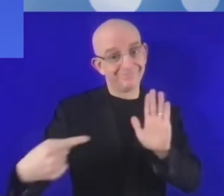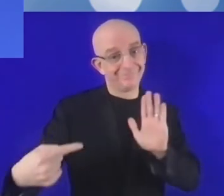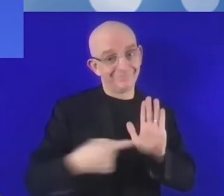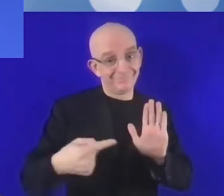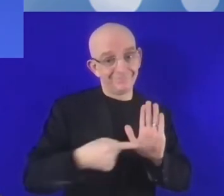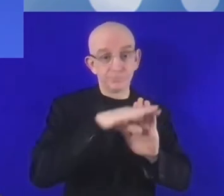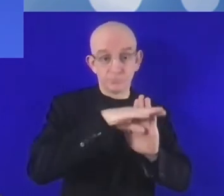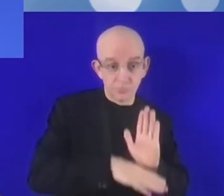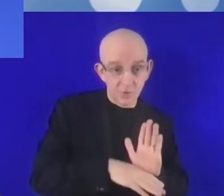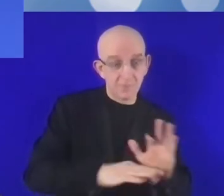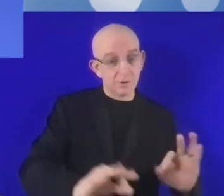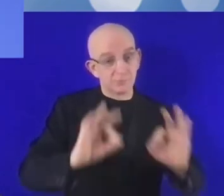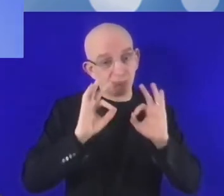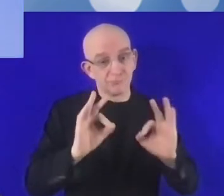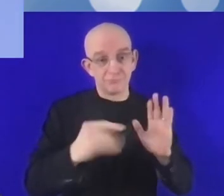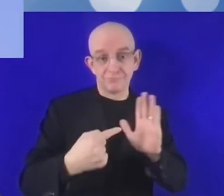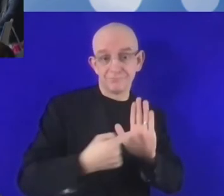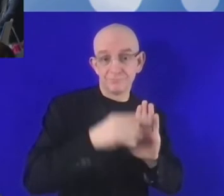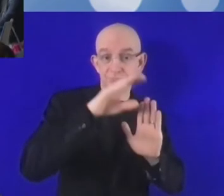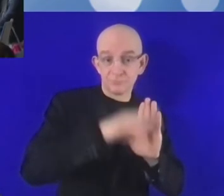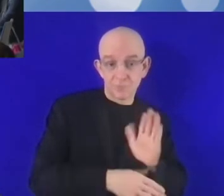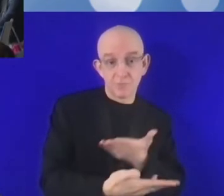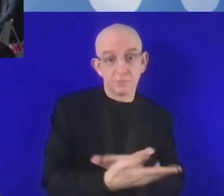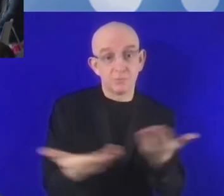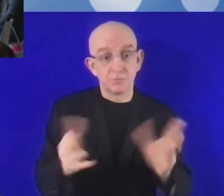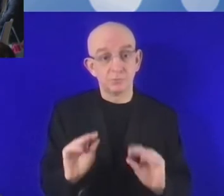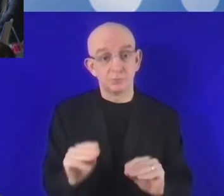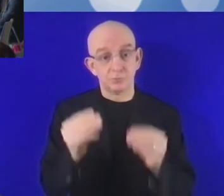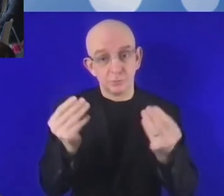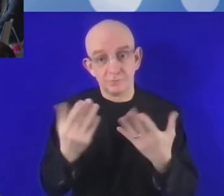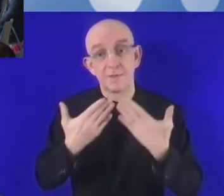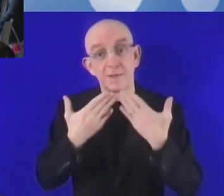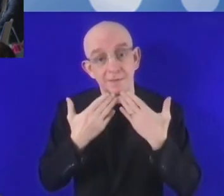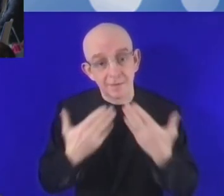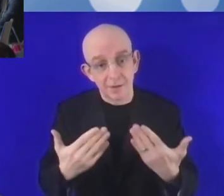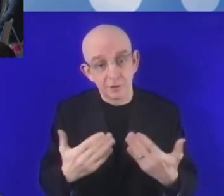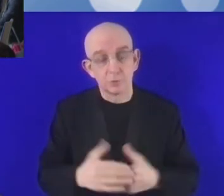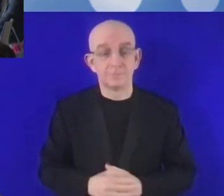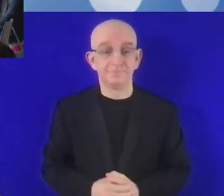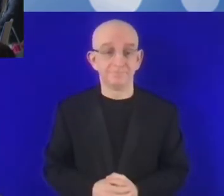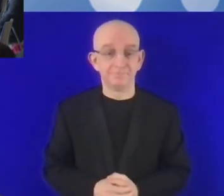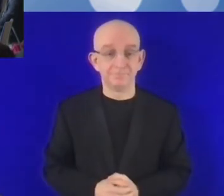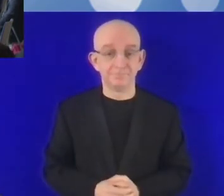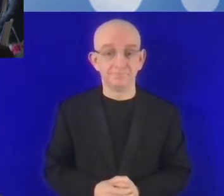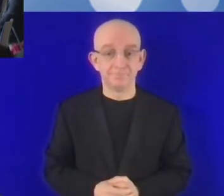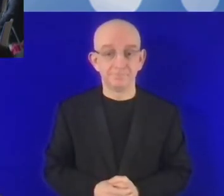En tant que représentante de la jeunesse, j'aimerais souligner que ces questions sont pour nous très importantes. Merci.